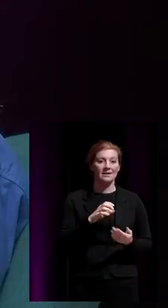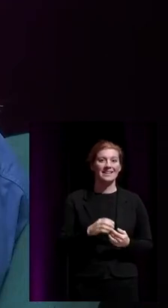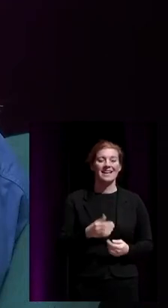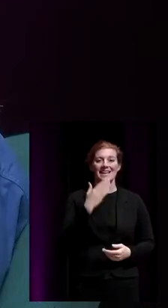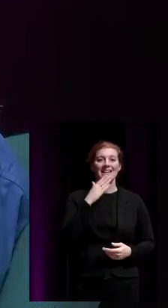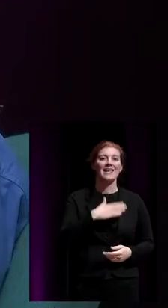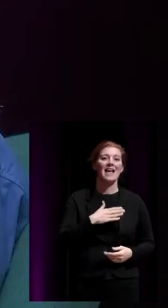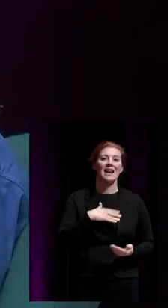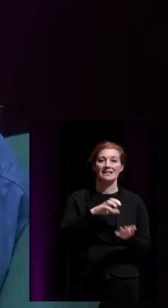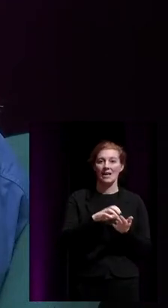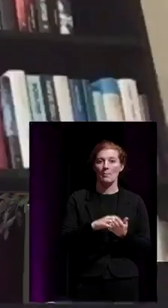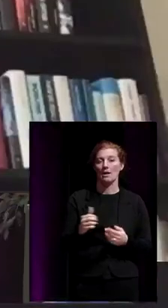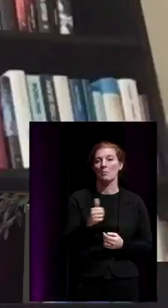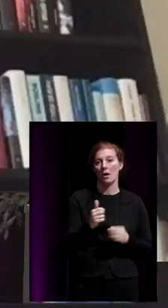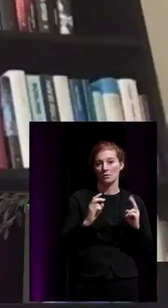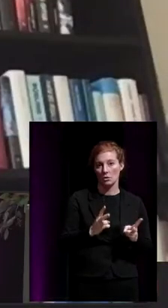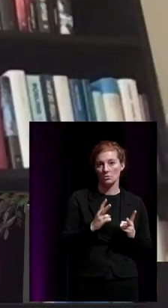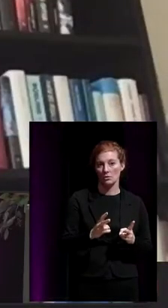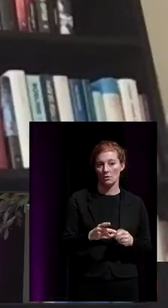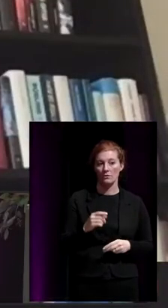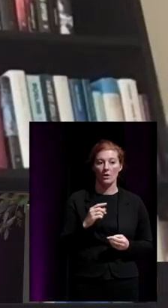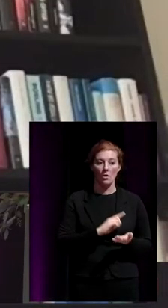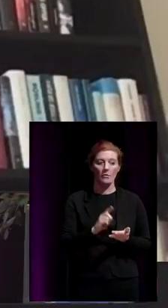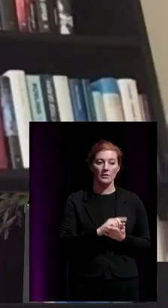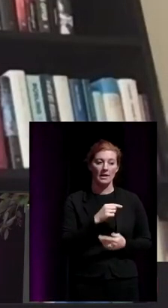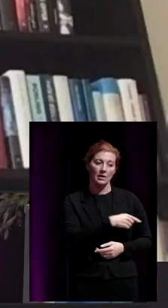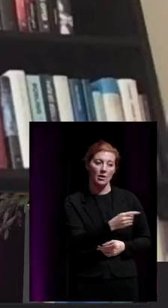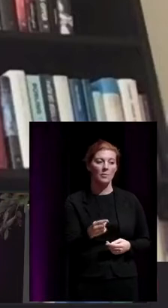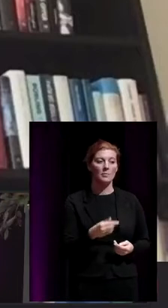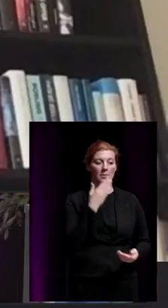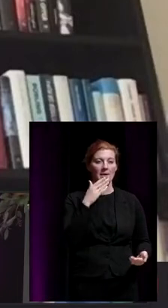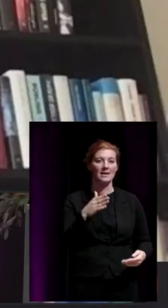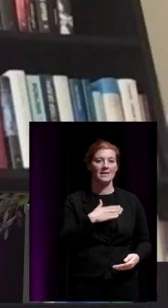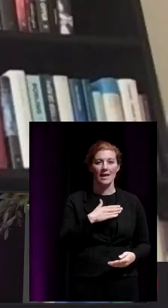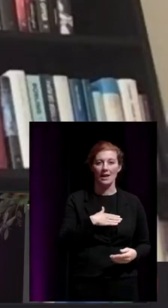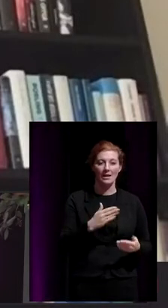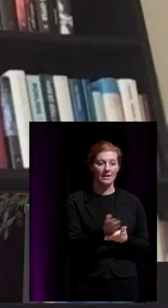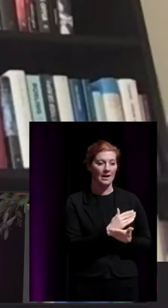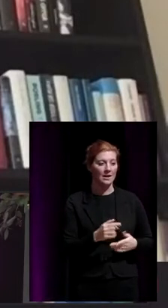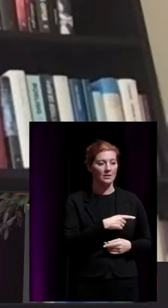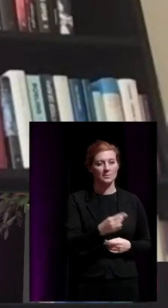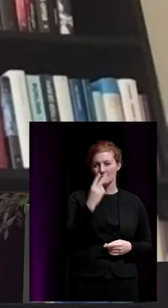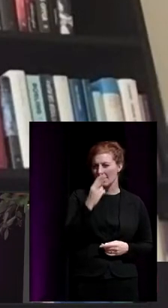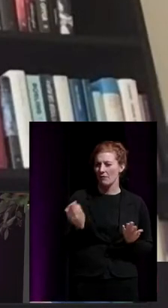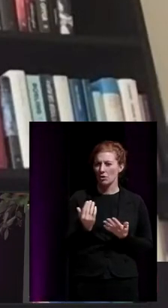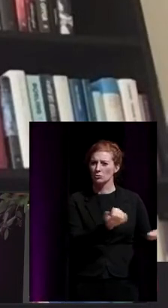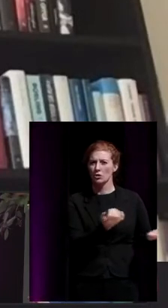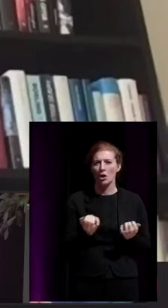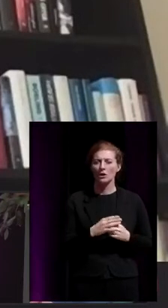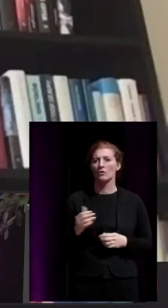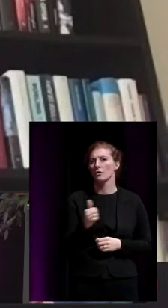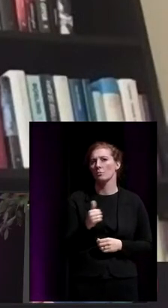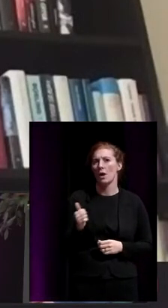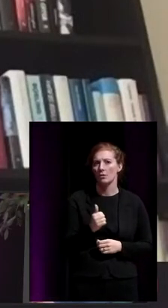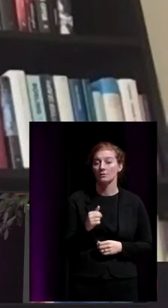är ju ideella verksamheten de som är känselspröten. Vad är det som saknas? Vad är det som behövs? Och det är ju det ni gör